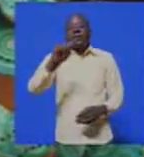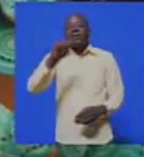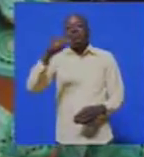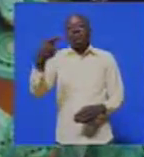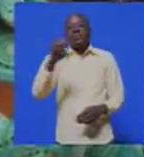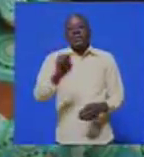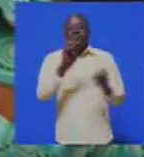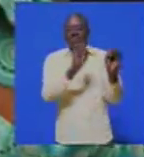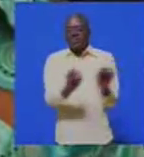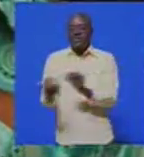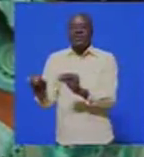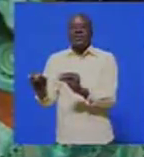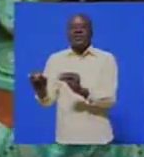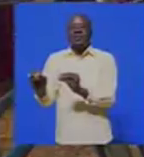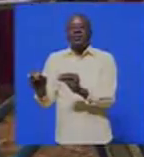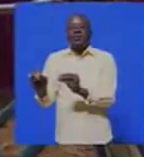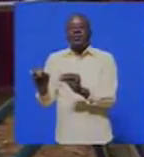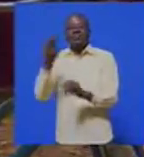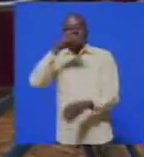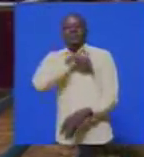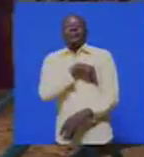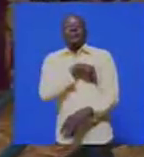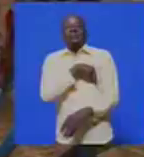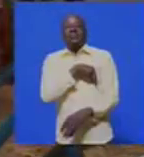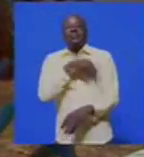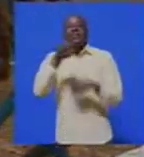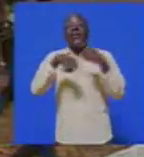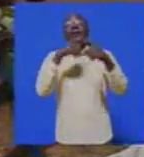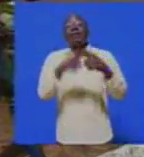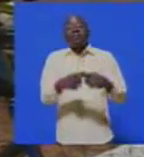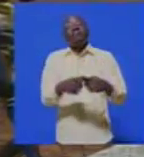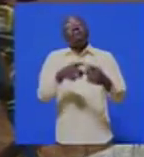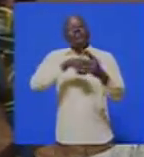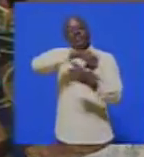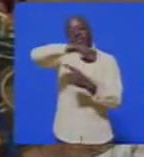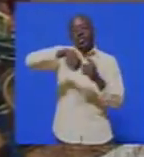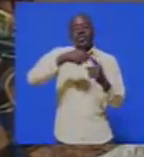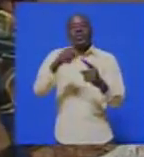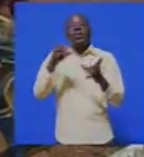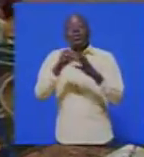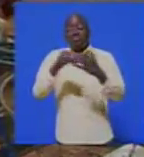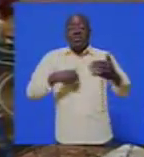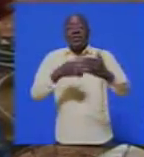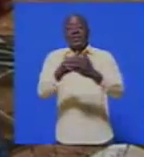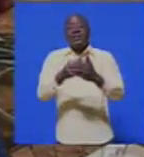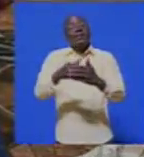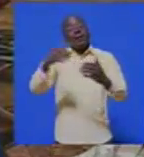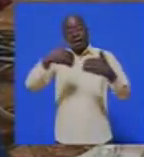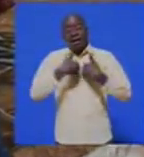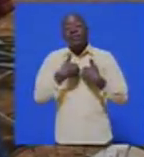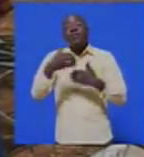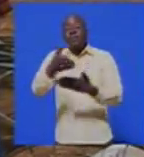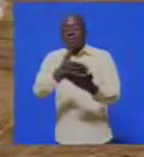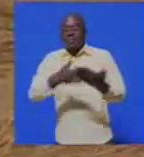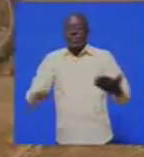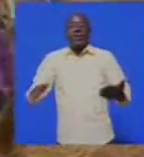organise la mission. Et quand vient son tour, et que l'on arrive tant bien que mal à avoir sa part,